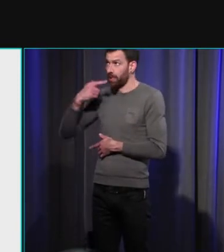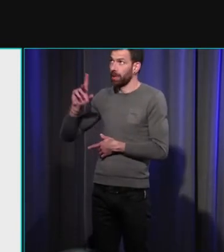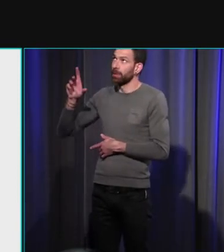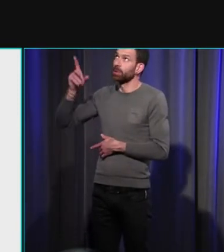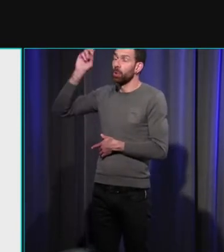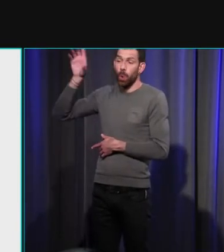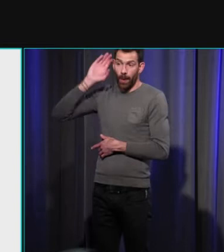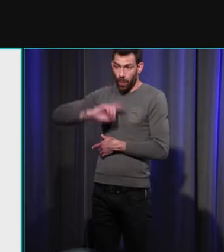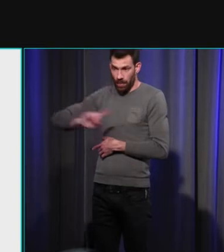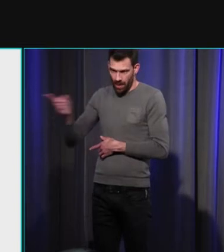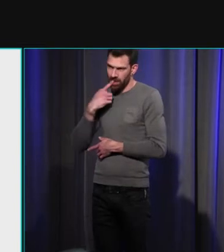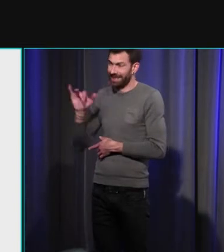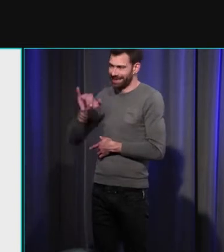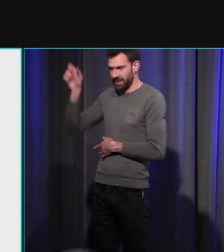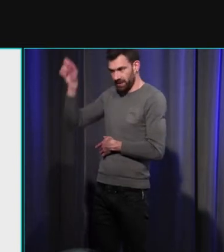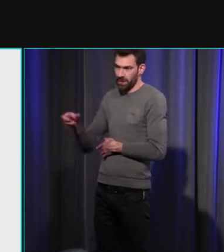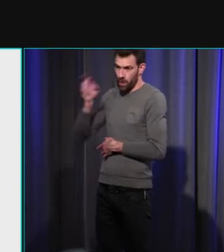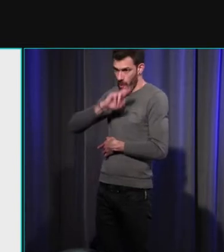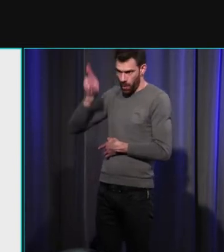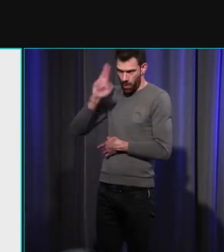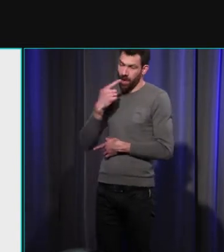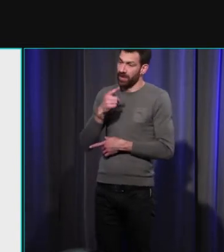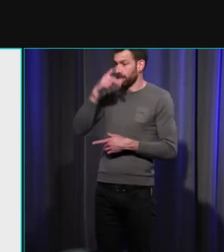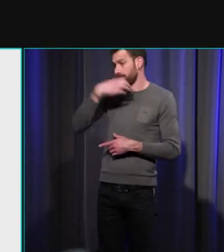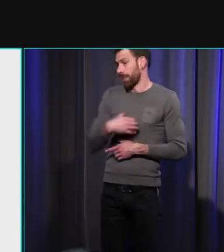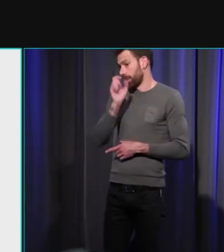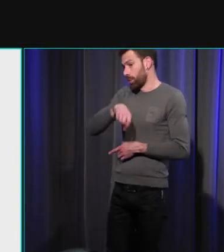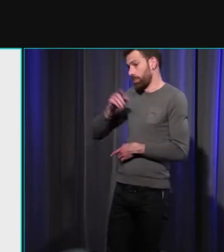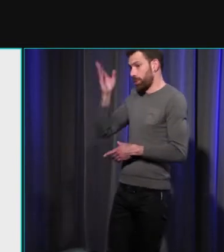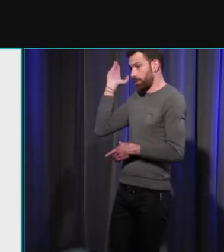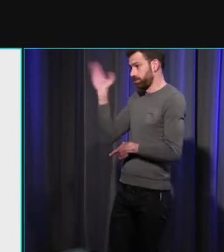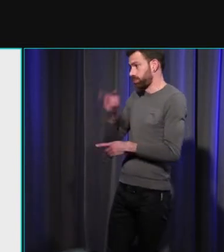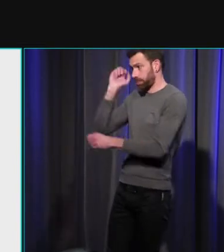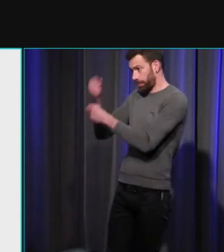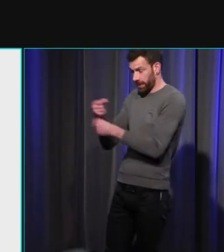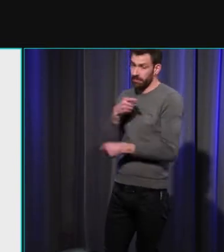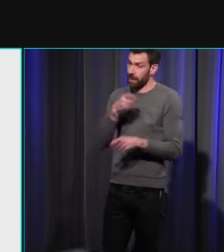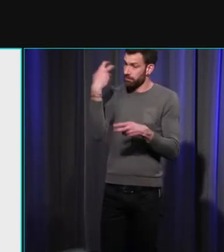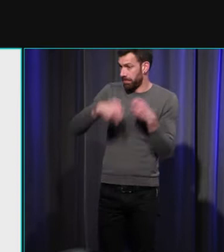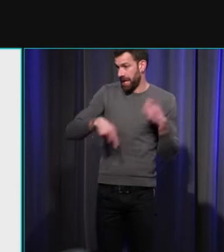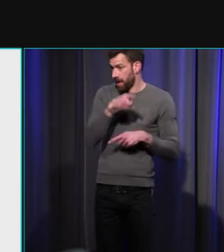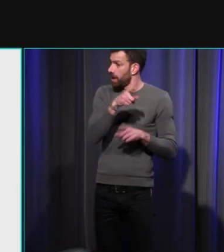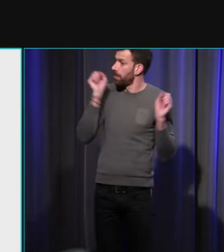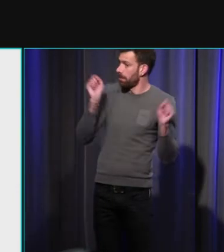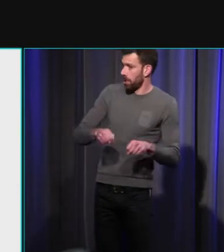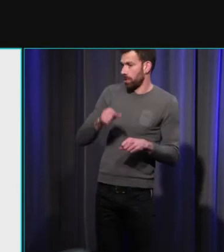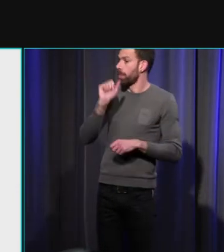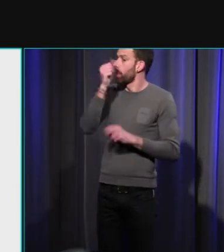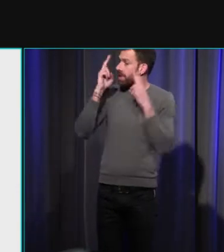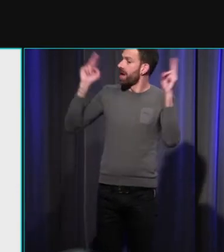des prêtres pierre le premier pape le premier évêque à ce pouvoir mais attention